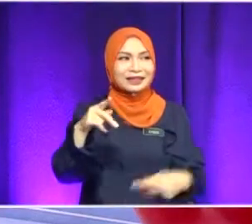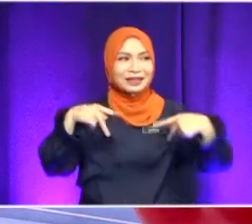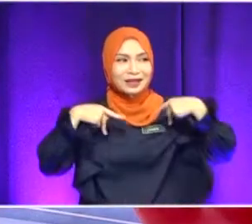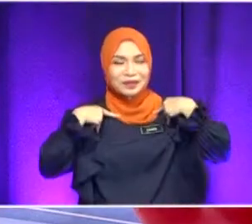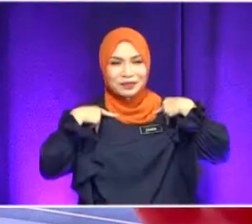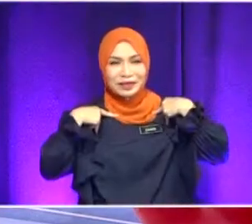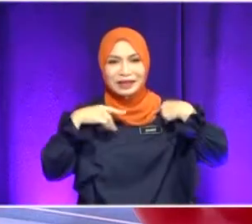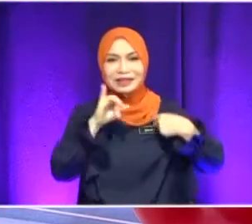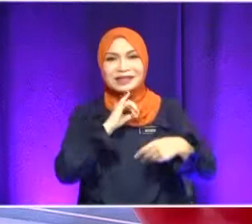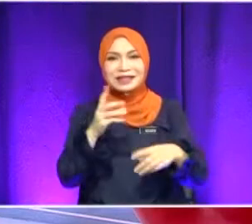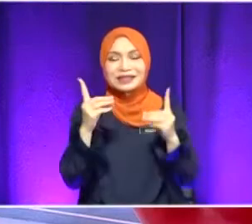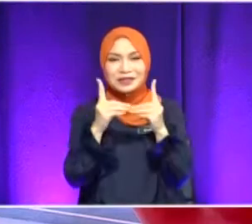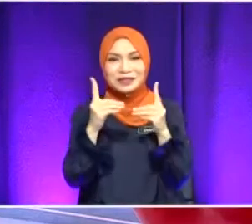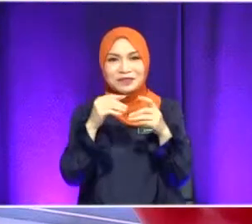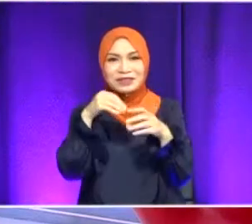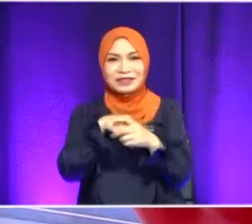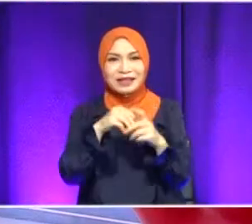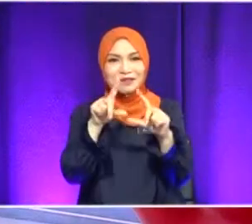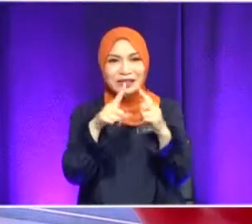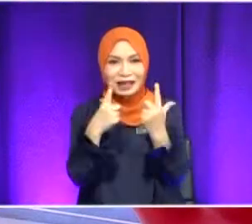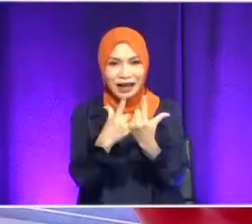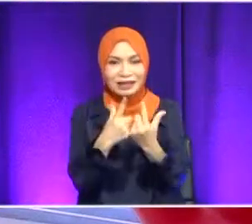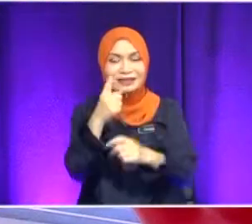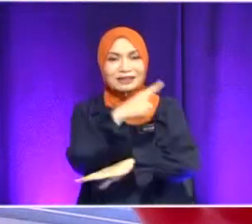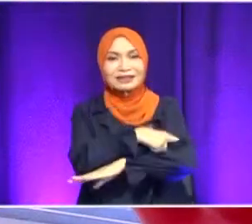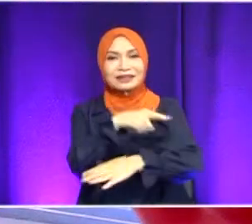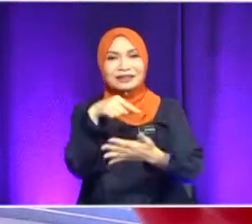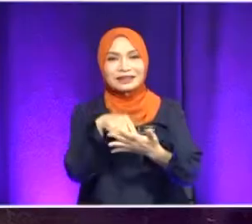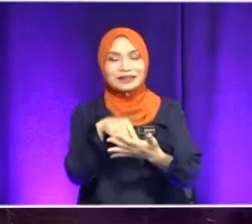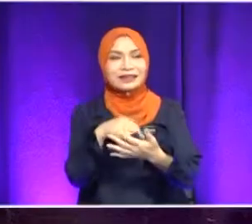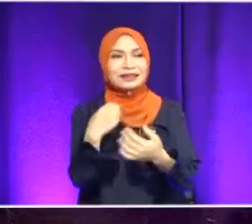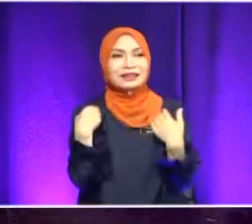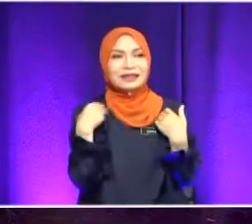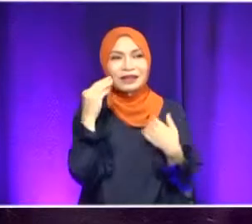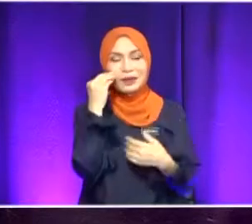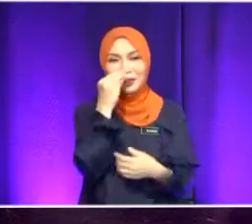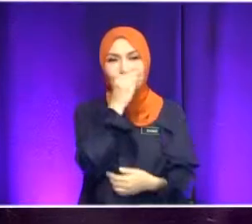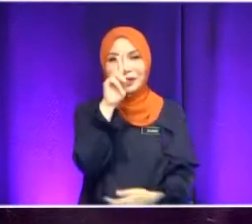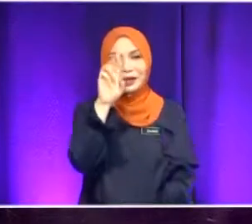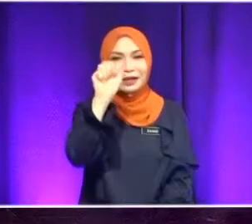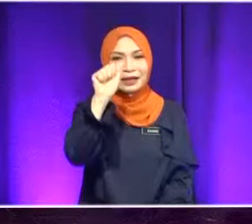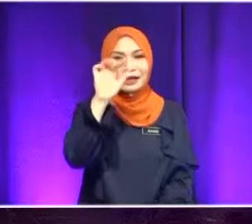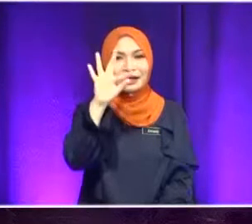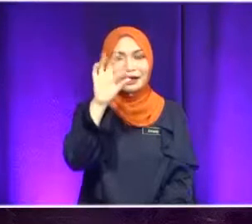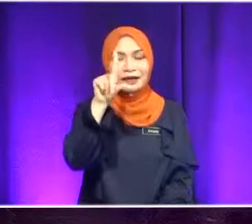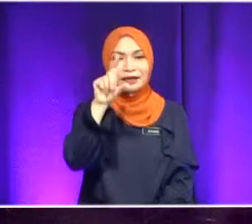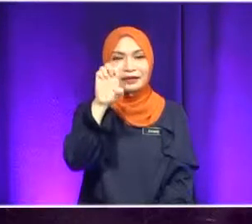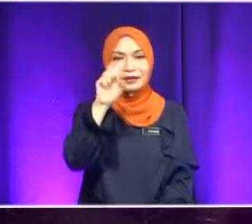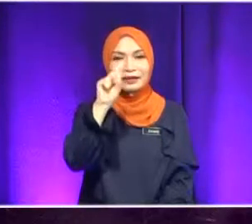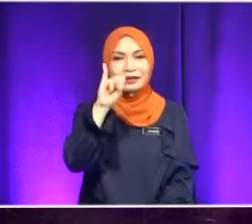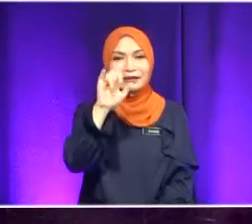Rafflesia lagi ke pukpuk video Kerep itu pokok hidup tuh ah ah betul